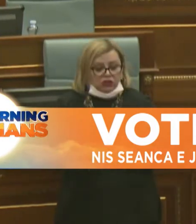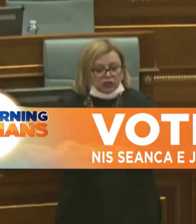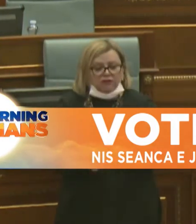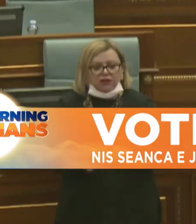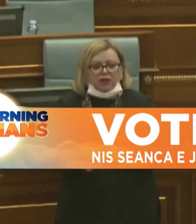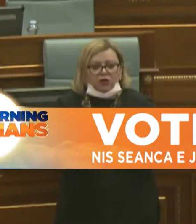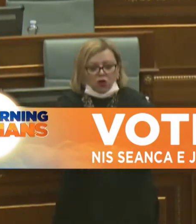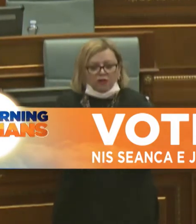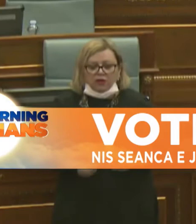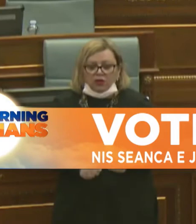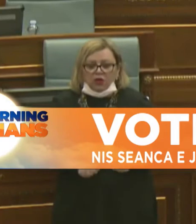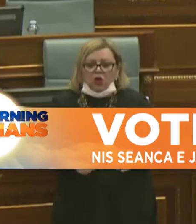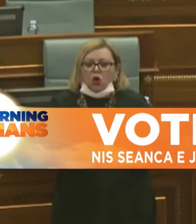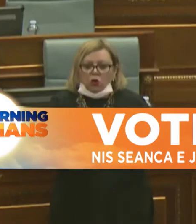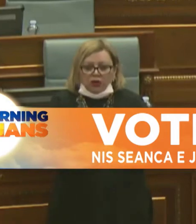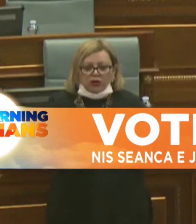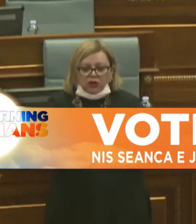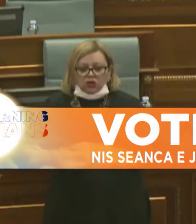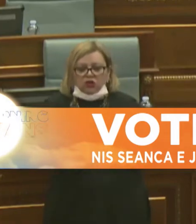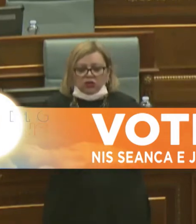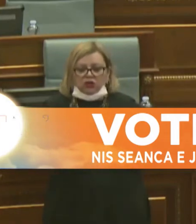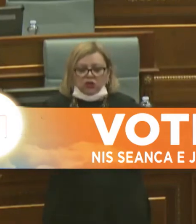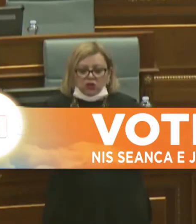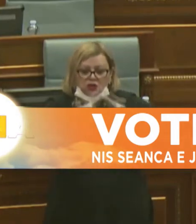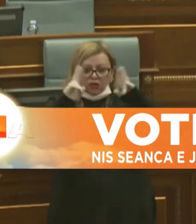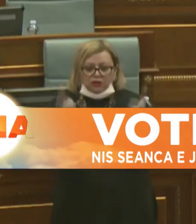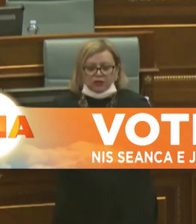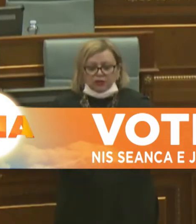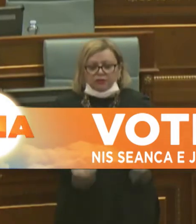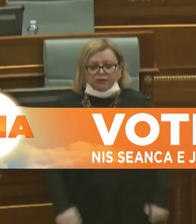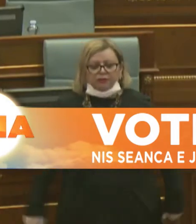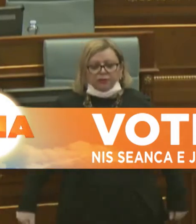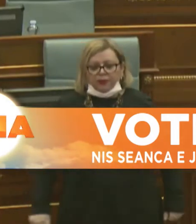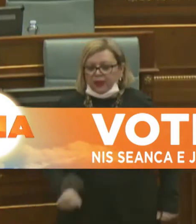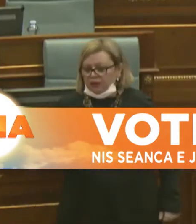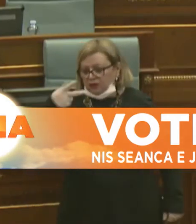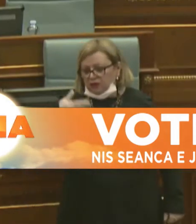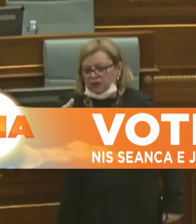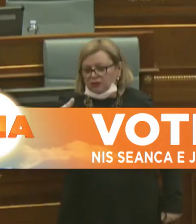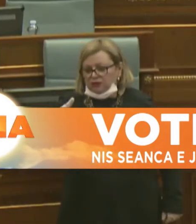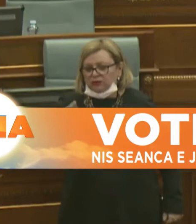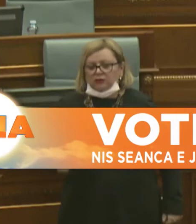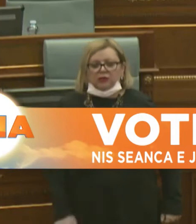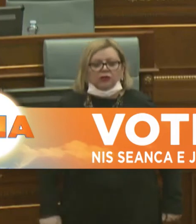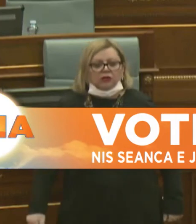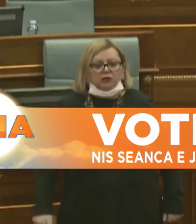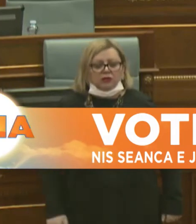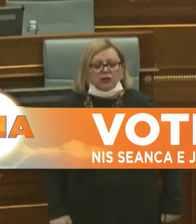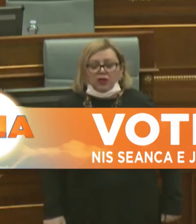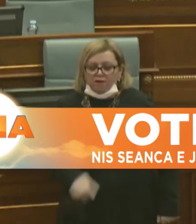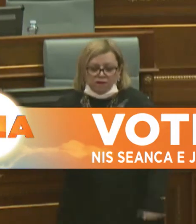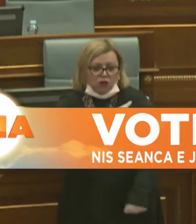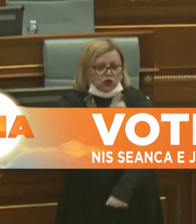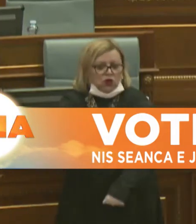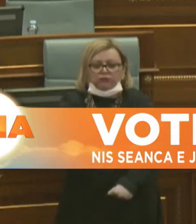të kuvendi, organizatat shëndetësore, ndërkombëtare dhe publiku. Nëntre, të